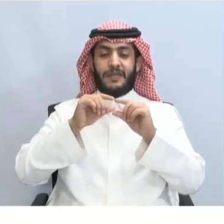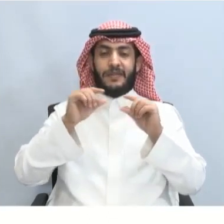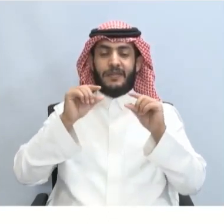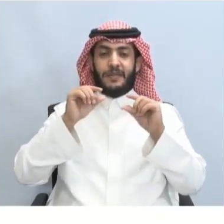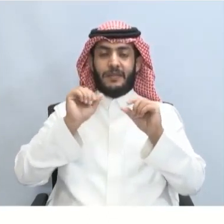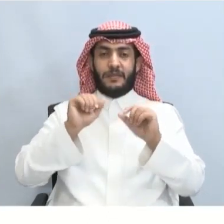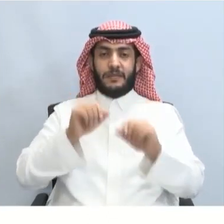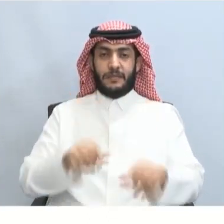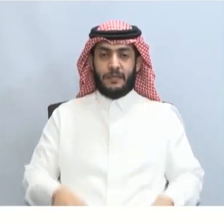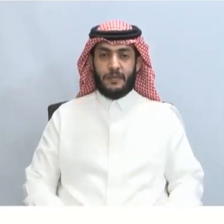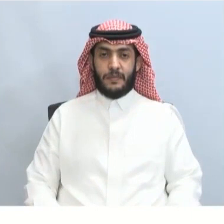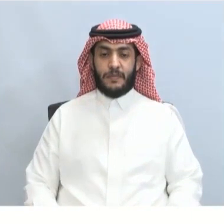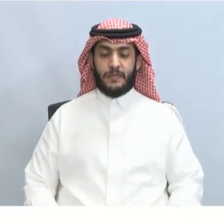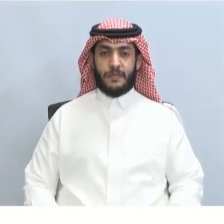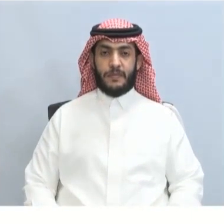هذه